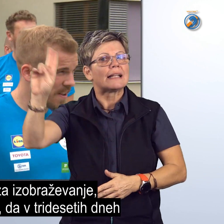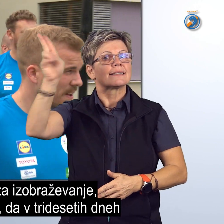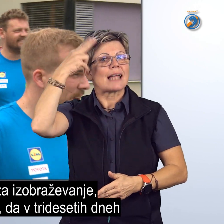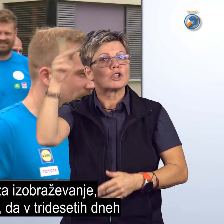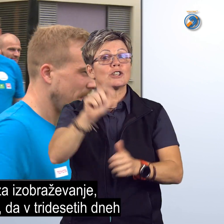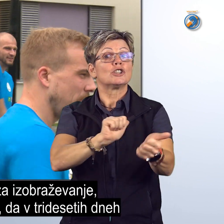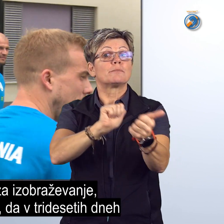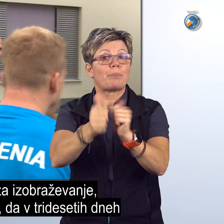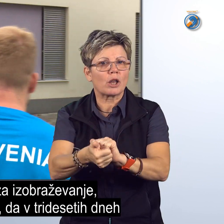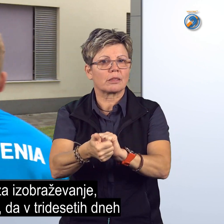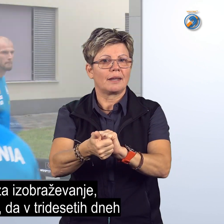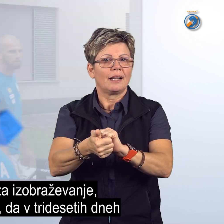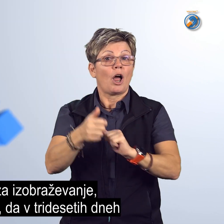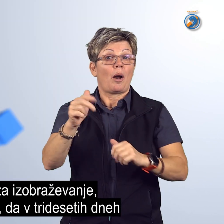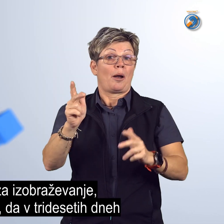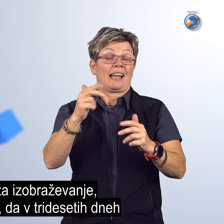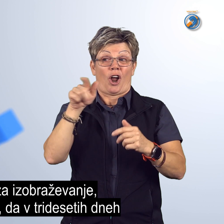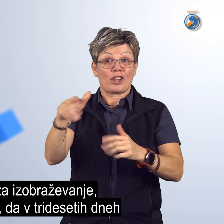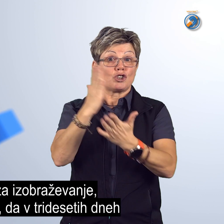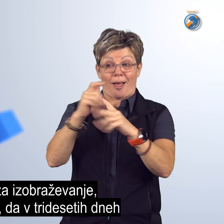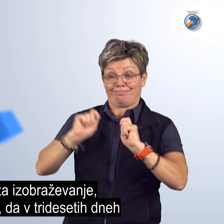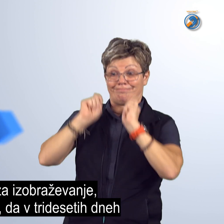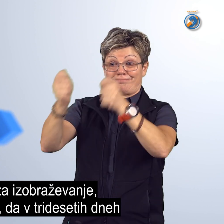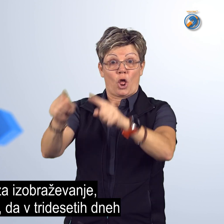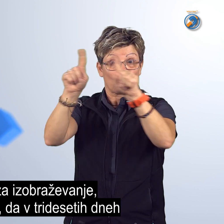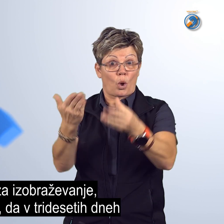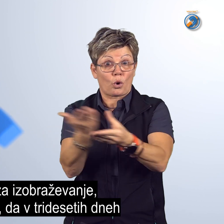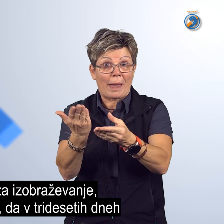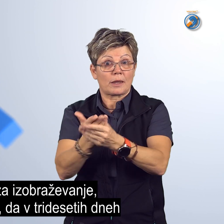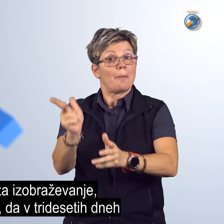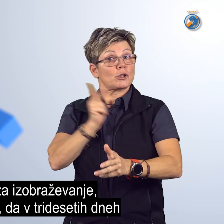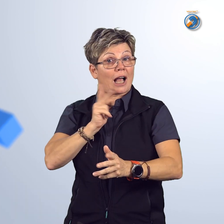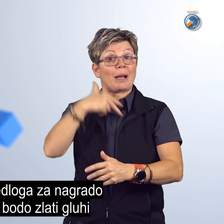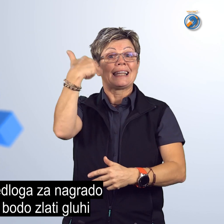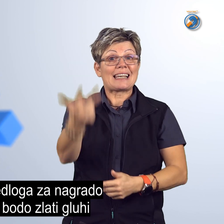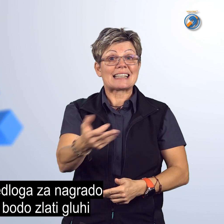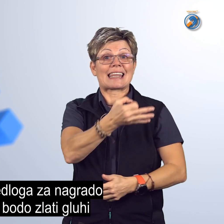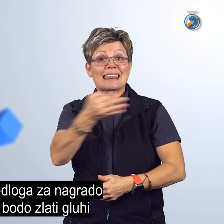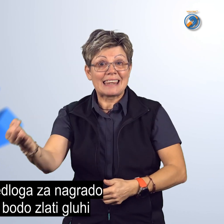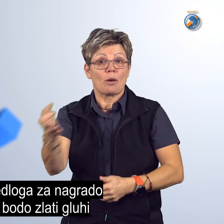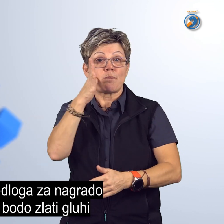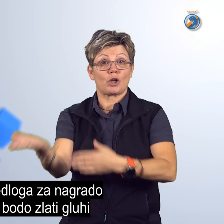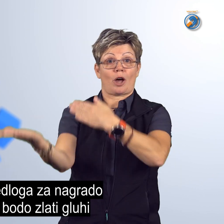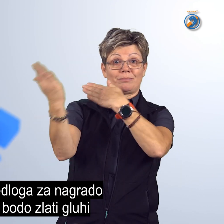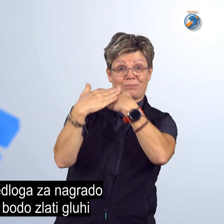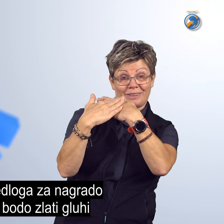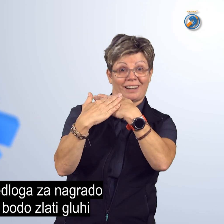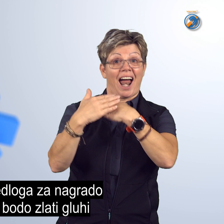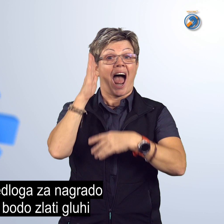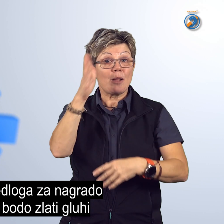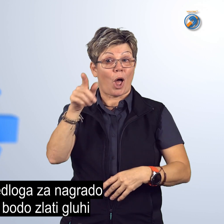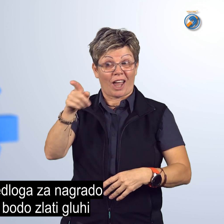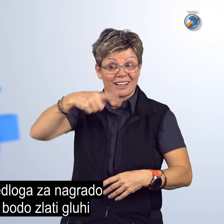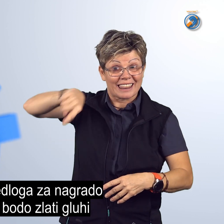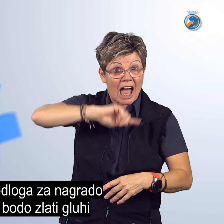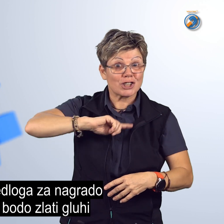izobraževanje, znanost in šport, da v 30 dneh od vložitve predloga za nagrado sporoči,